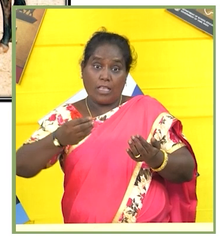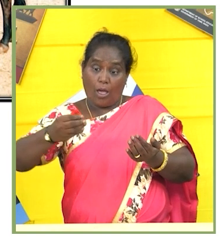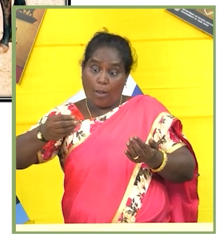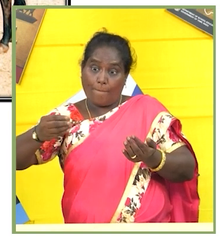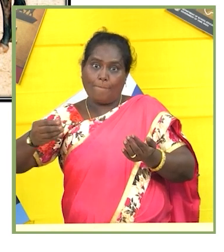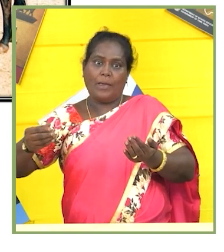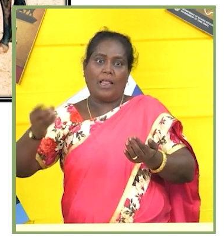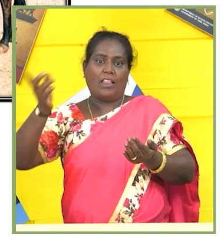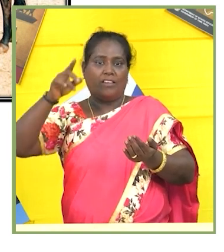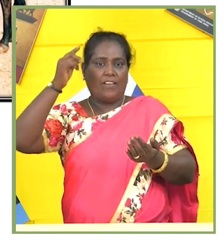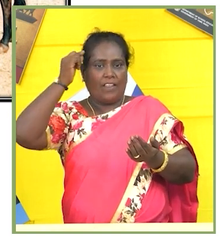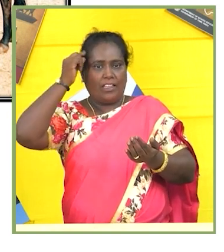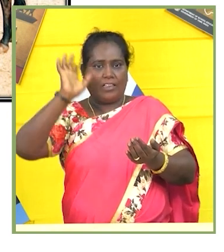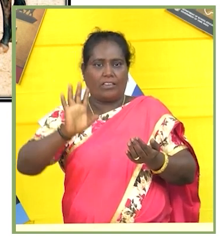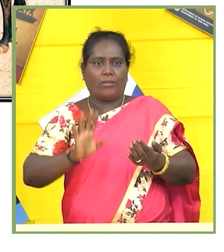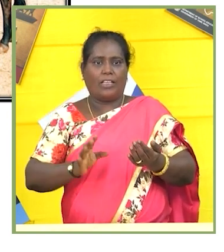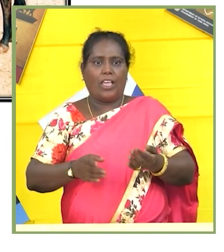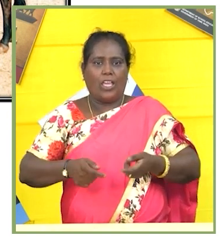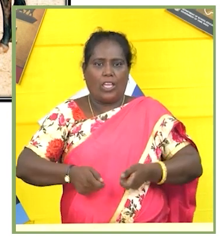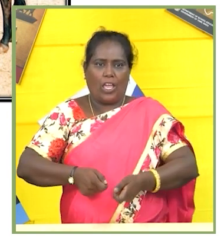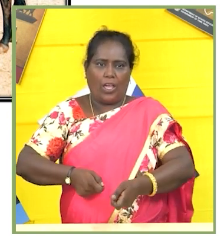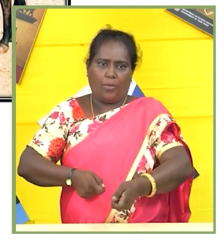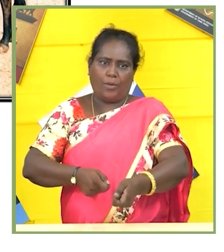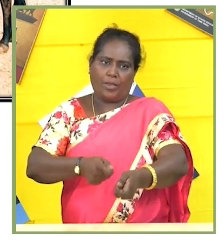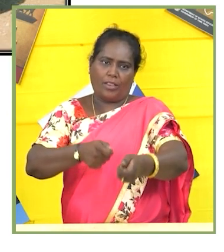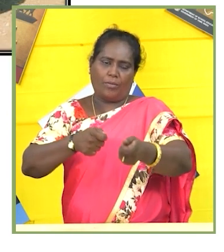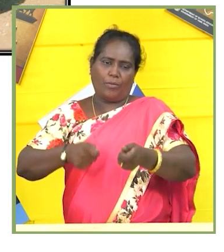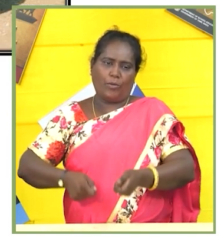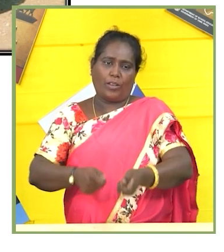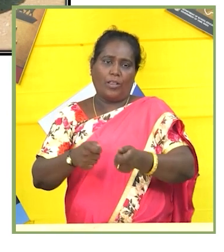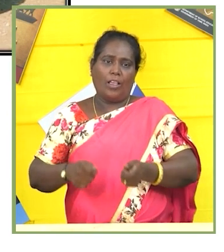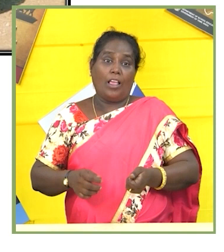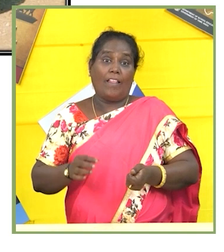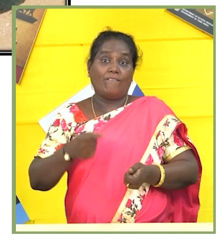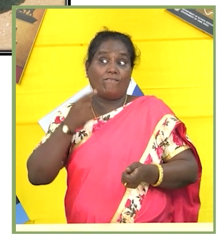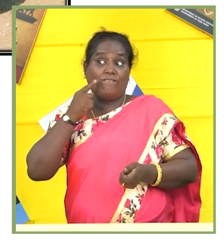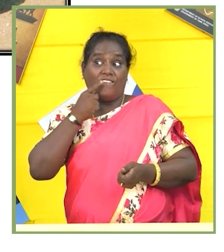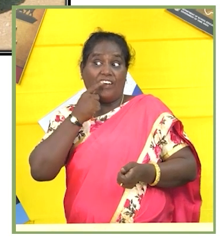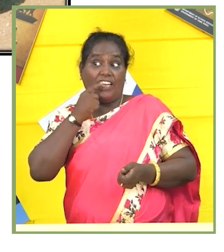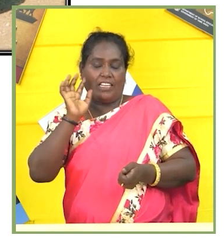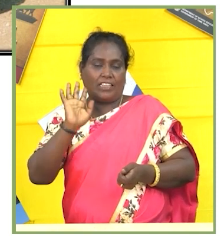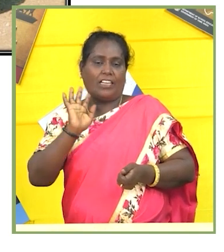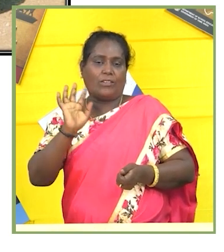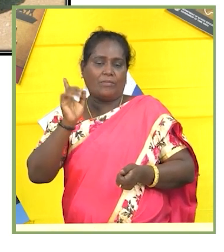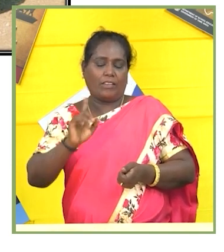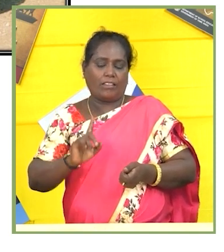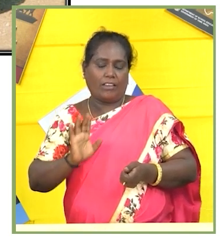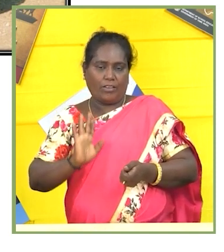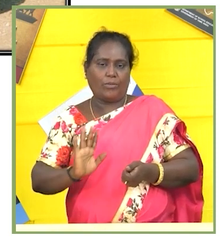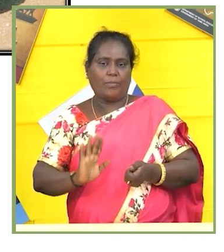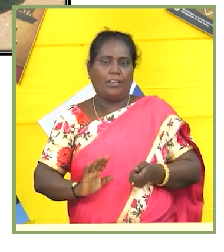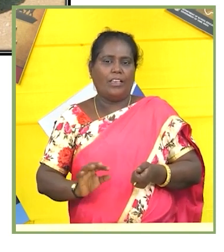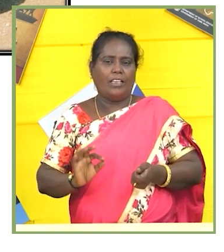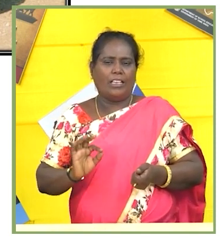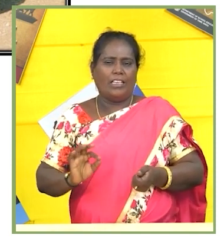6 மாதம் வளர்ந்த பிறகு சாம்பல் நிறத்திற்கு மாறிவிடும். ஏறு தழுவுதலுக்கு பெயர் பெற்றது. இதில்